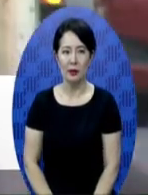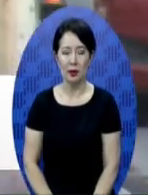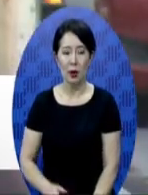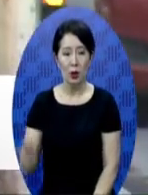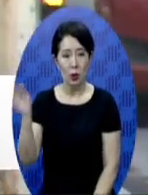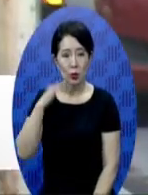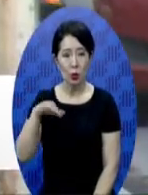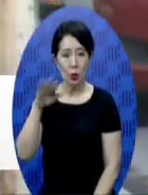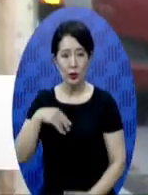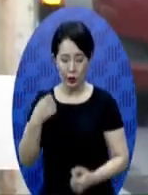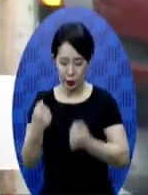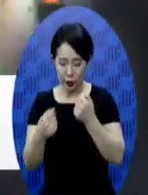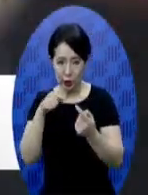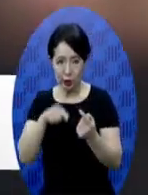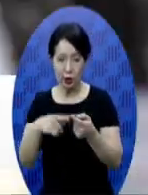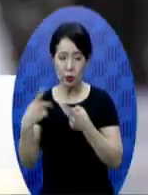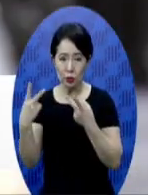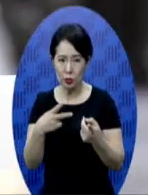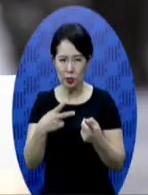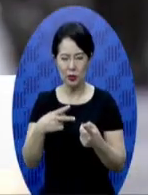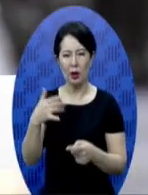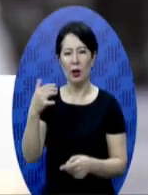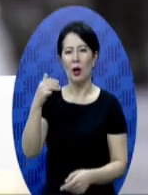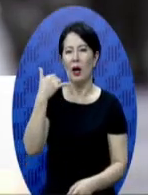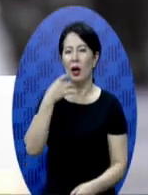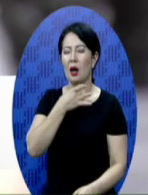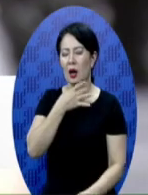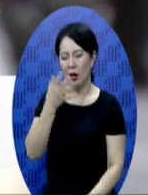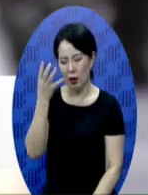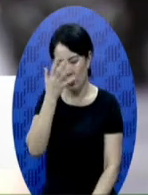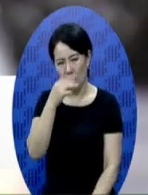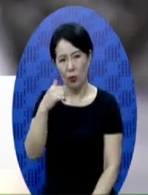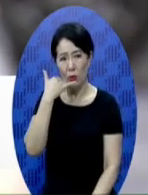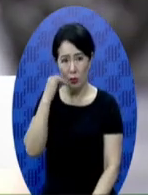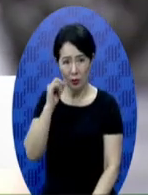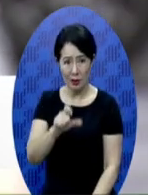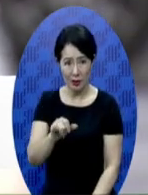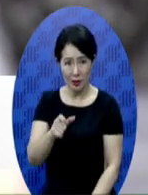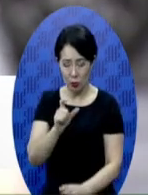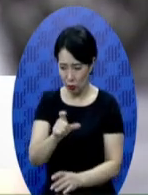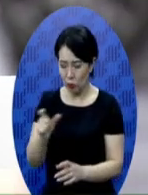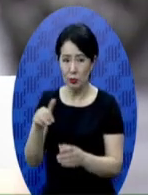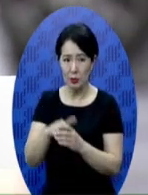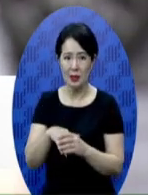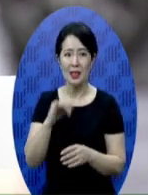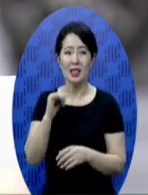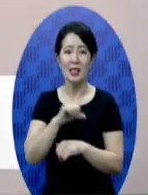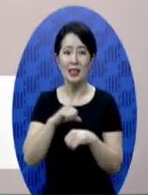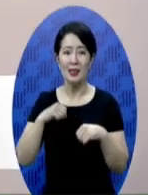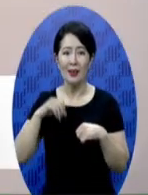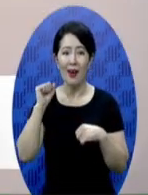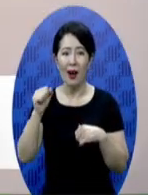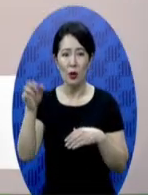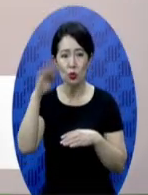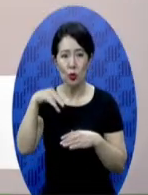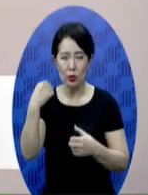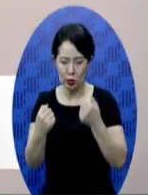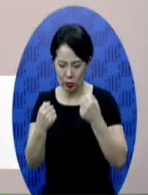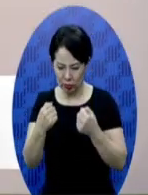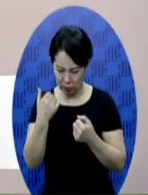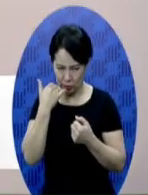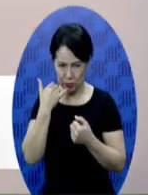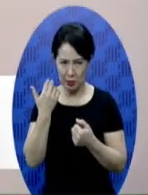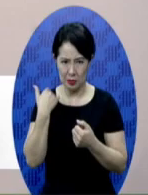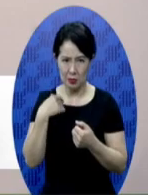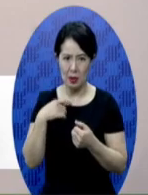Дуудлагын жолооч үйлчилгээнд хөвчлөн согтууруулах ундаа хэтрүүлэн хэрэгэлсэн иргэд ханддгаа. Тухайлхын бол иргэн А дуудлагын жолоочийн үйлчилгээг автал хэрэглэж